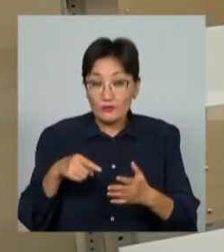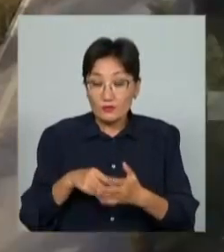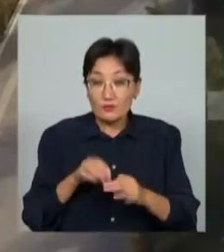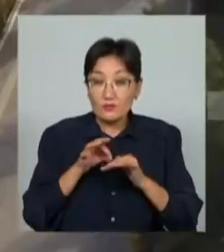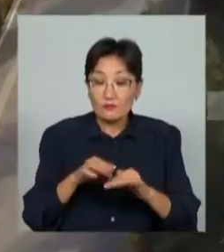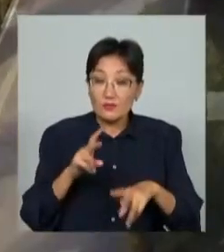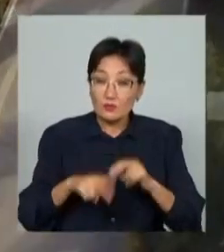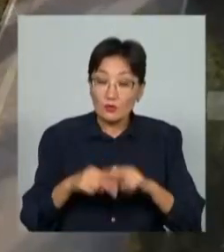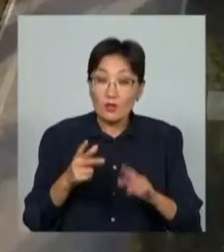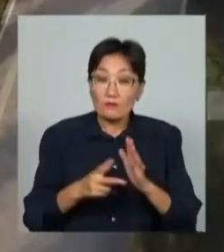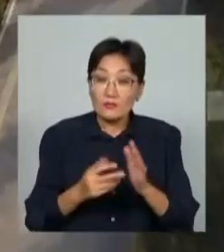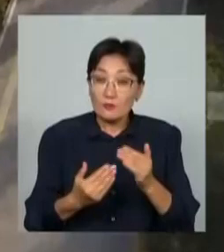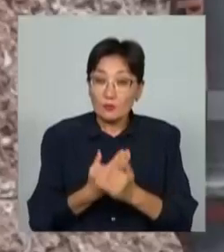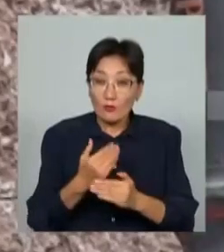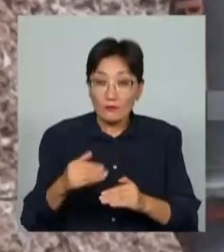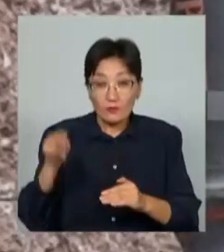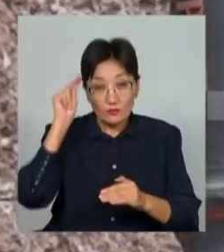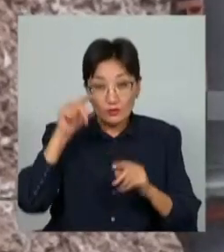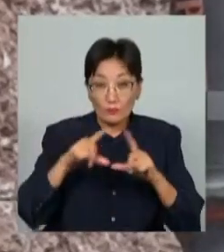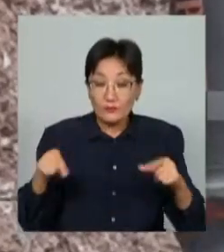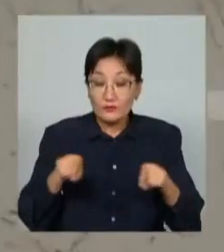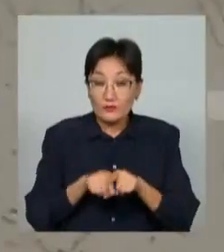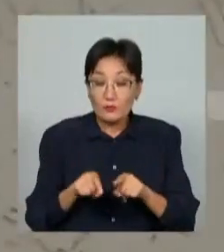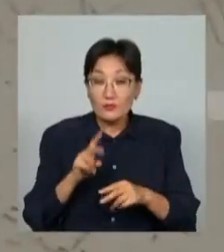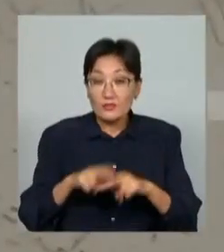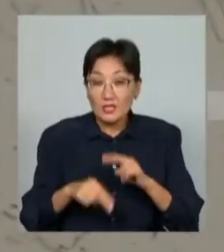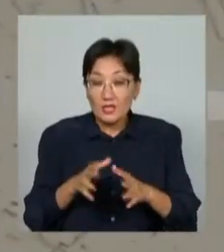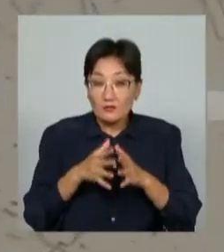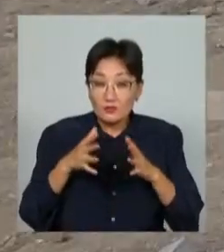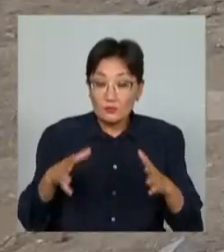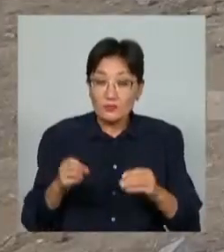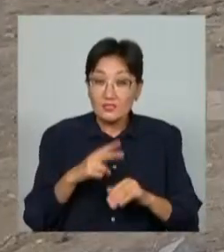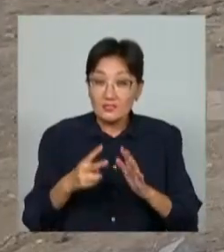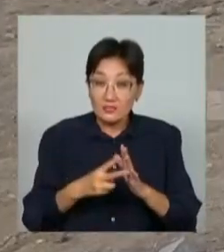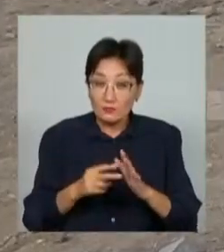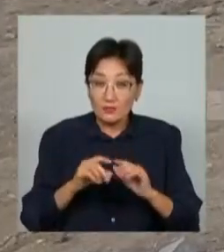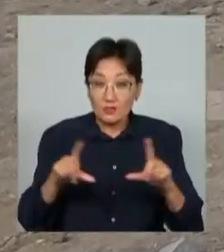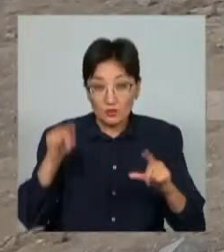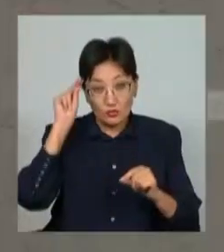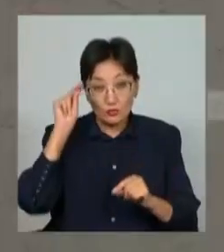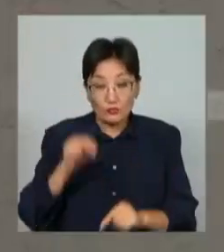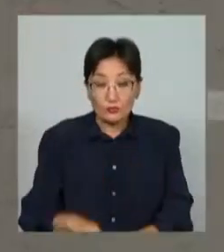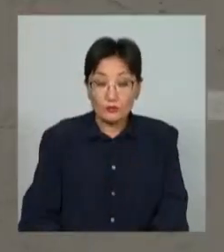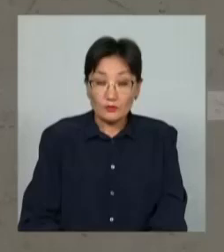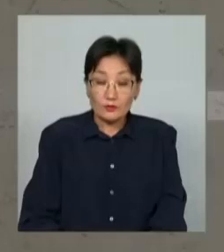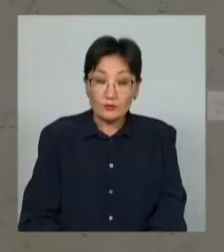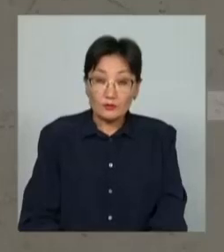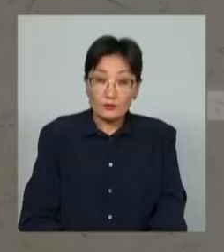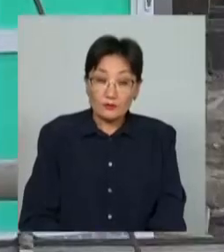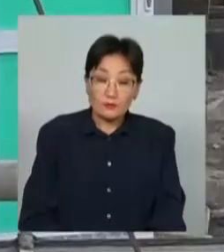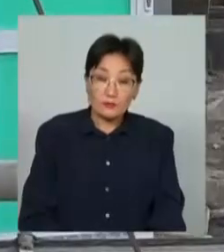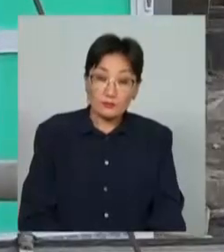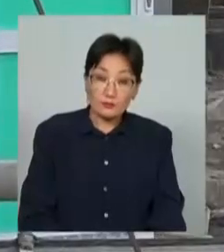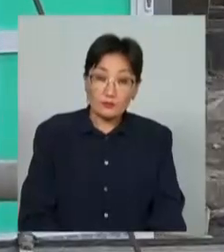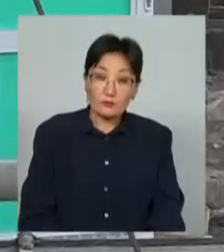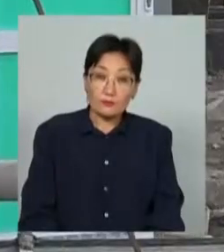идет строительство 8 новых учебных заведений. Также производится расширение еще 17 школ. Аян Рафина Рихпаева, Ялкунжан